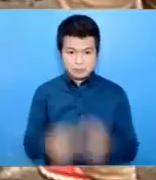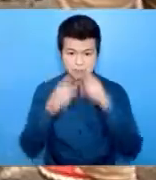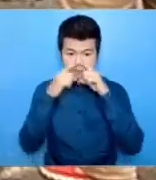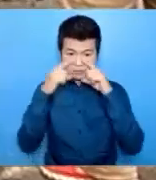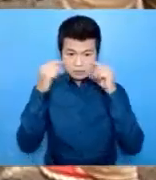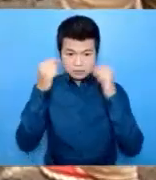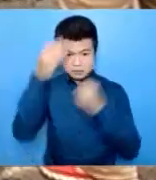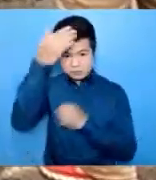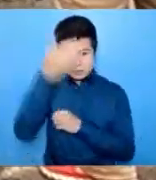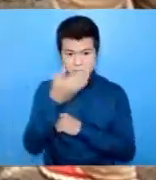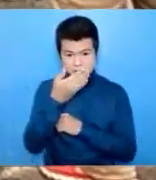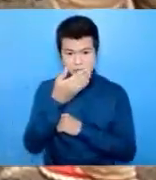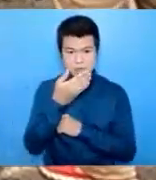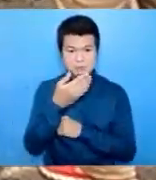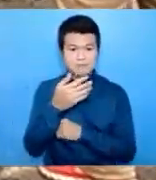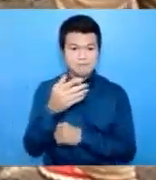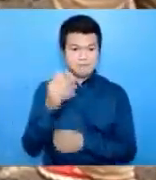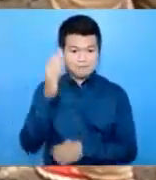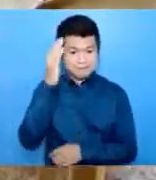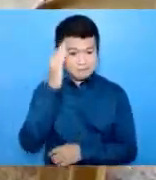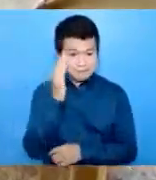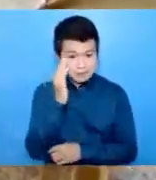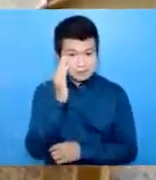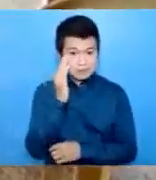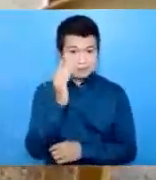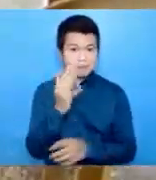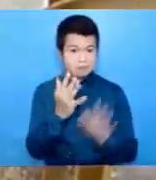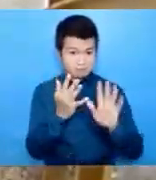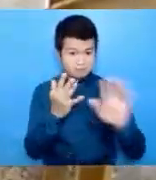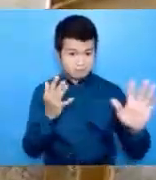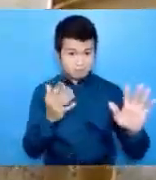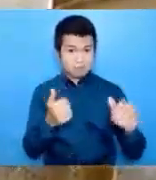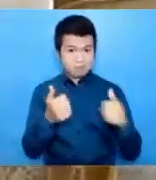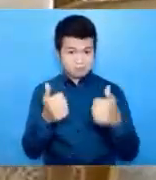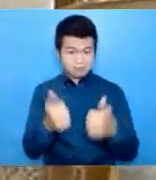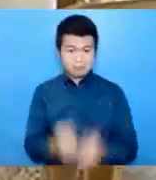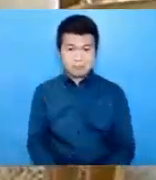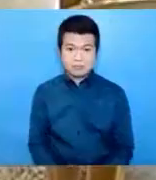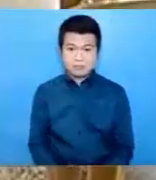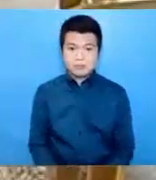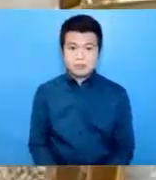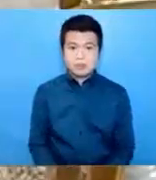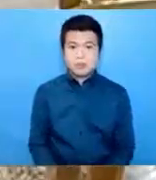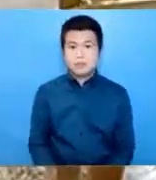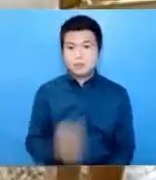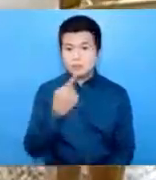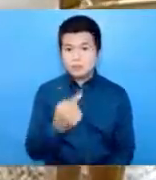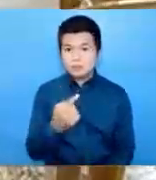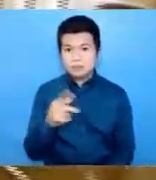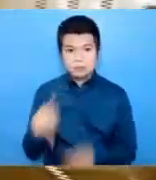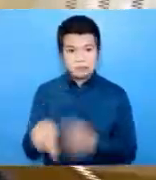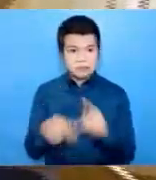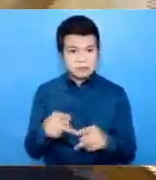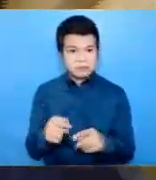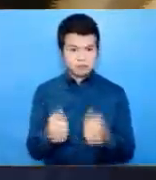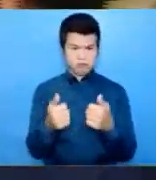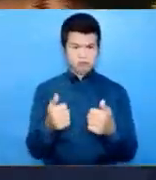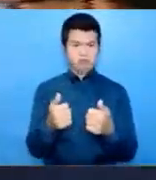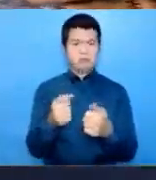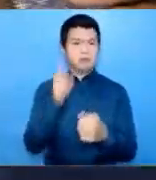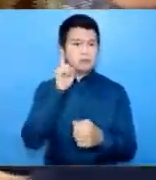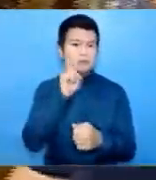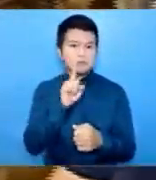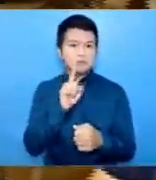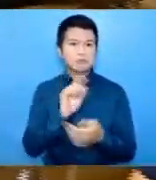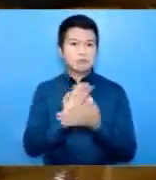Pag-aawal na po, tayo po sumunod na maayos. Sabi naman ng ilan, mas maayos ang sistema ngayon. Nasa